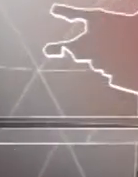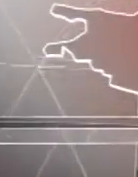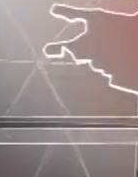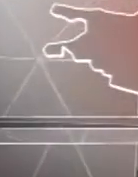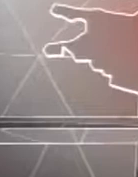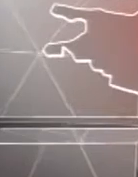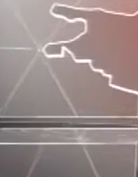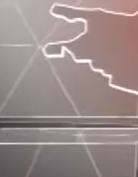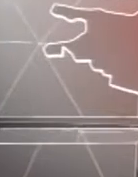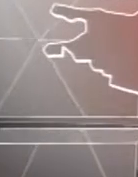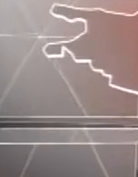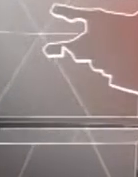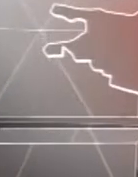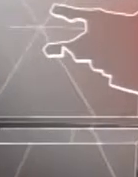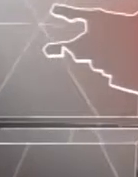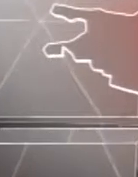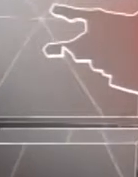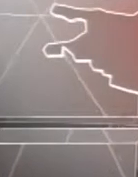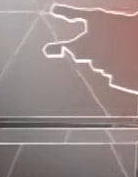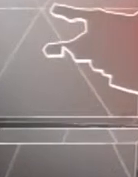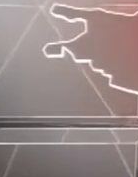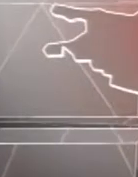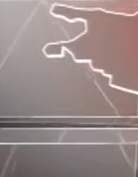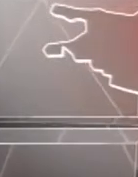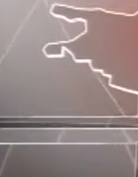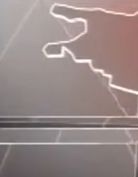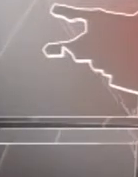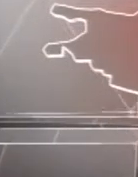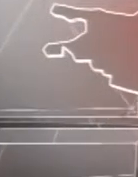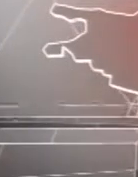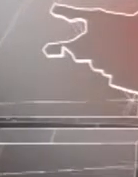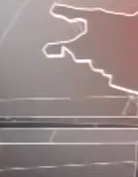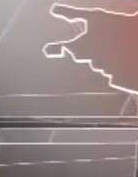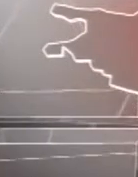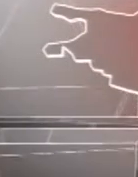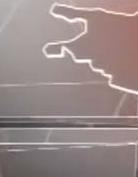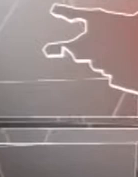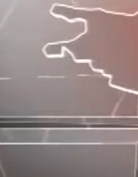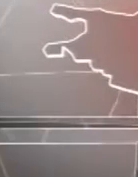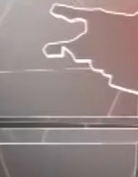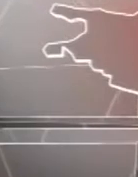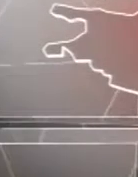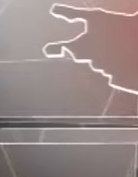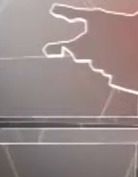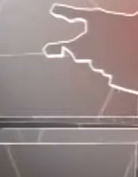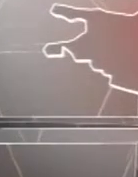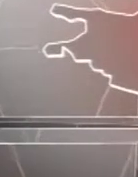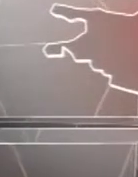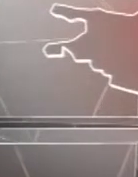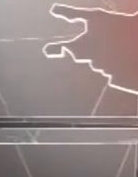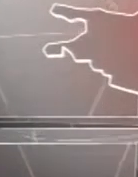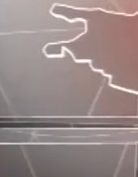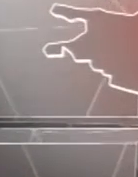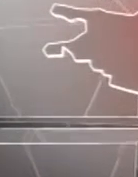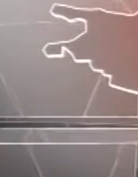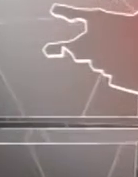Сьогодні вночі та завтра в день по Херсонській області очікується мінлива хмарність без опадів. Вітер північно-східний 5-10 метрів за секунду.